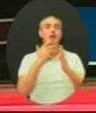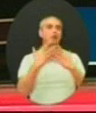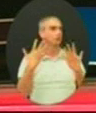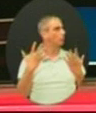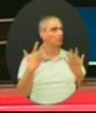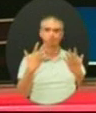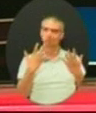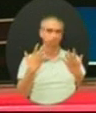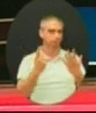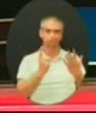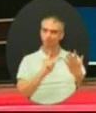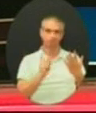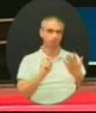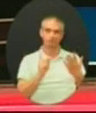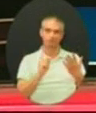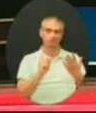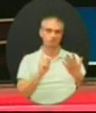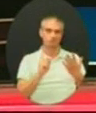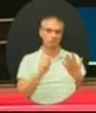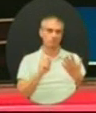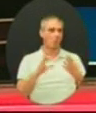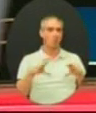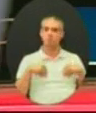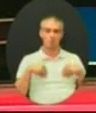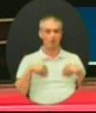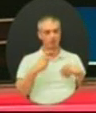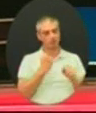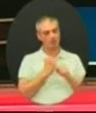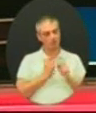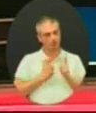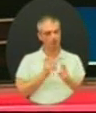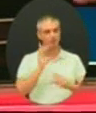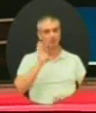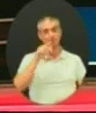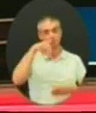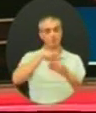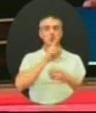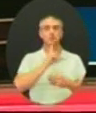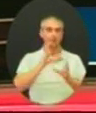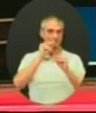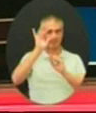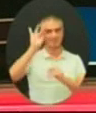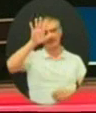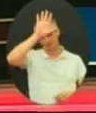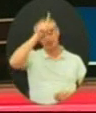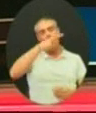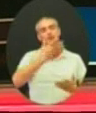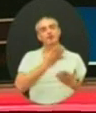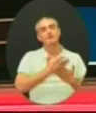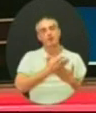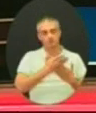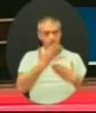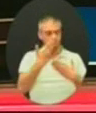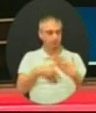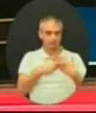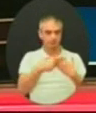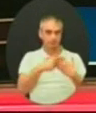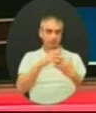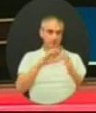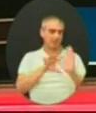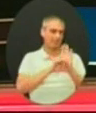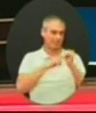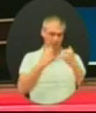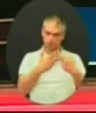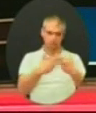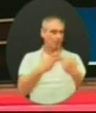לא מוכנה להתאמת בסוריה נגד האיראנים, היא השלימה את המטרה או משלימה אותה בימים האלה של דאש, דאש